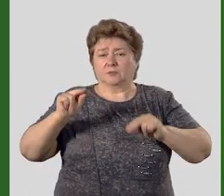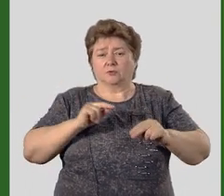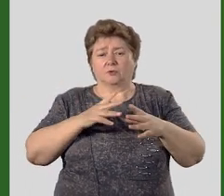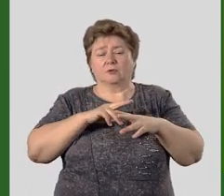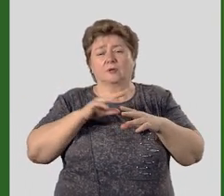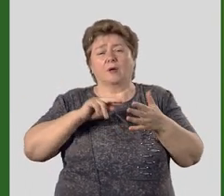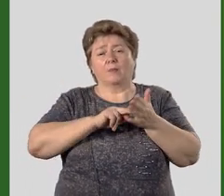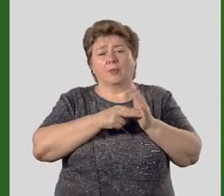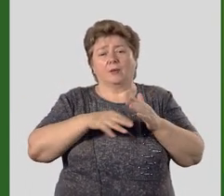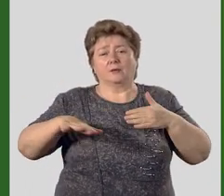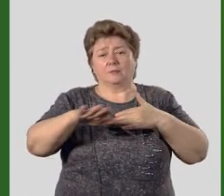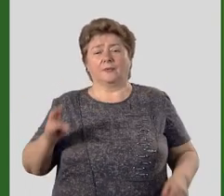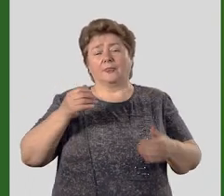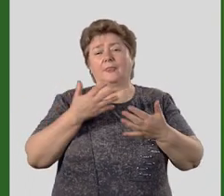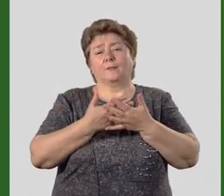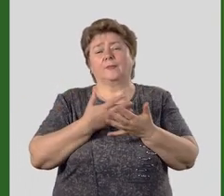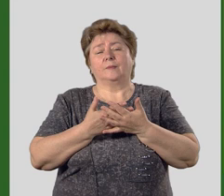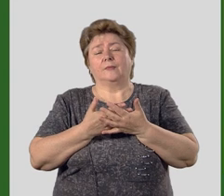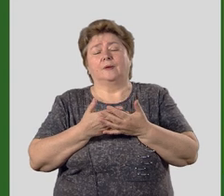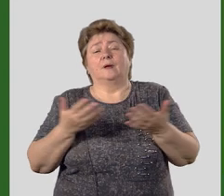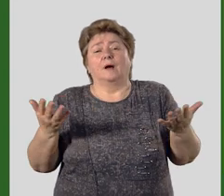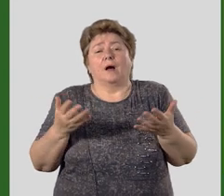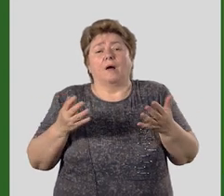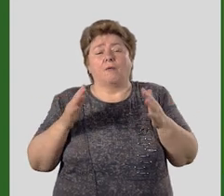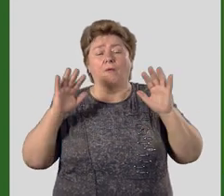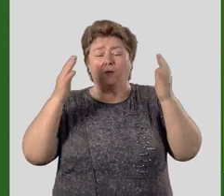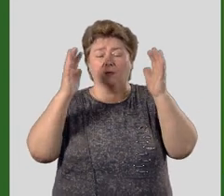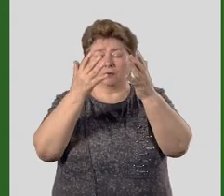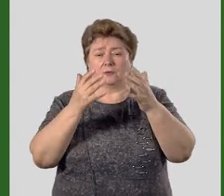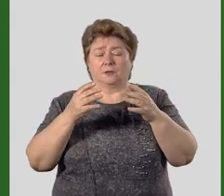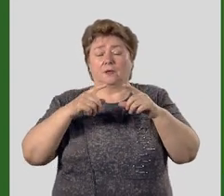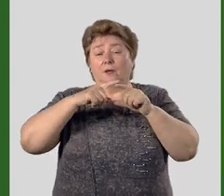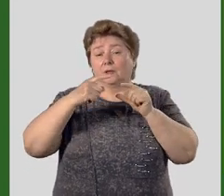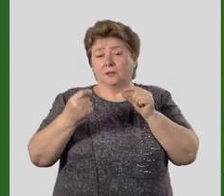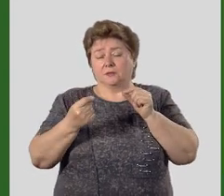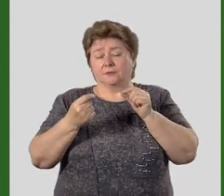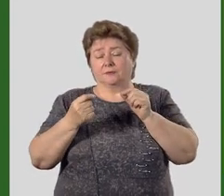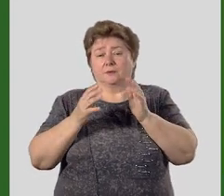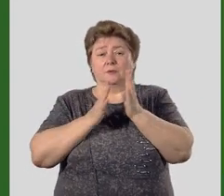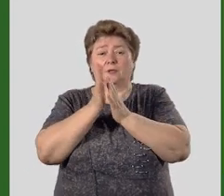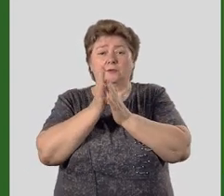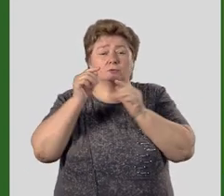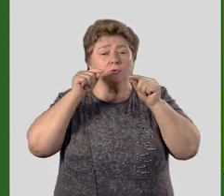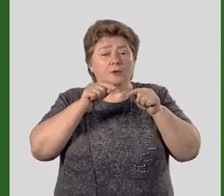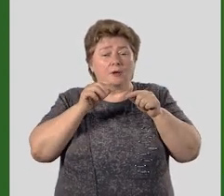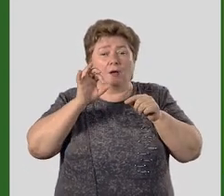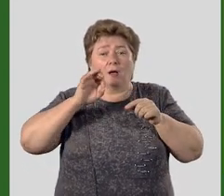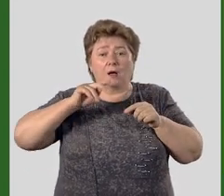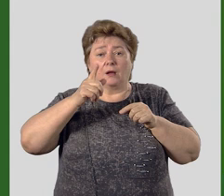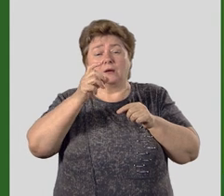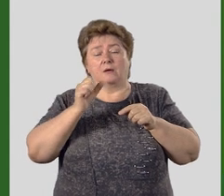местности. Например, какой лес? Лиственный, и растет в нем